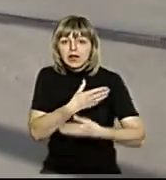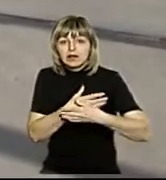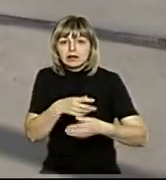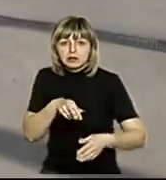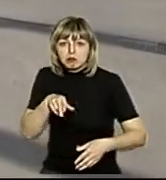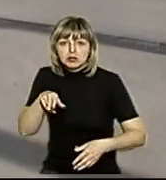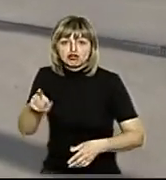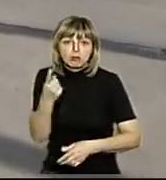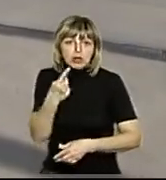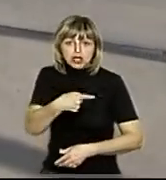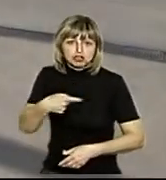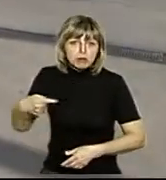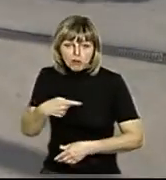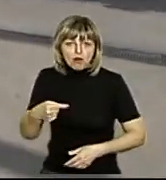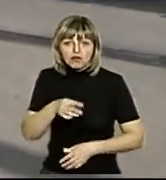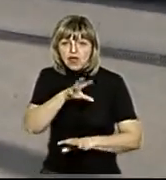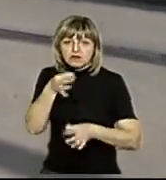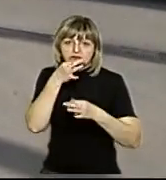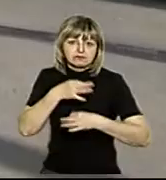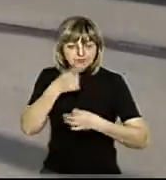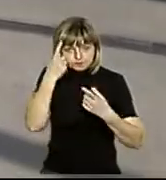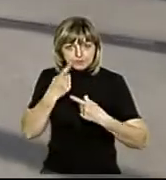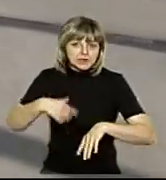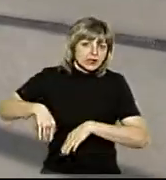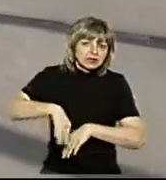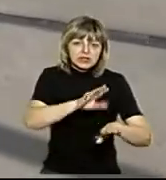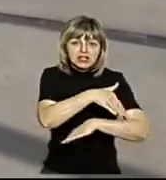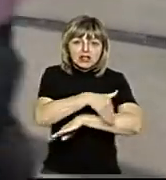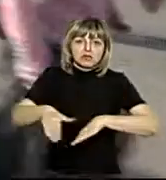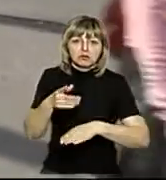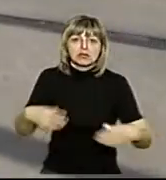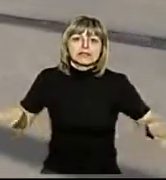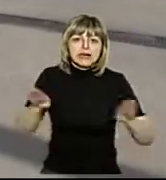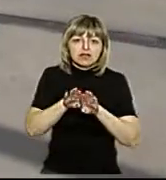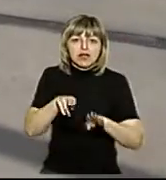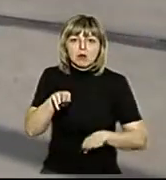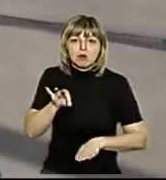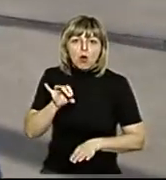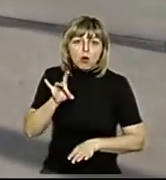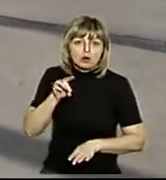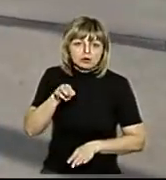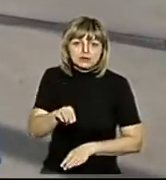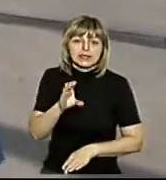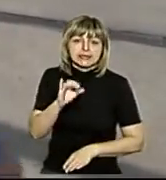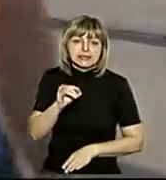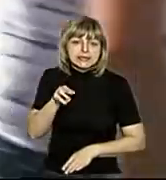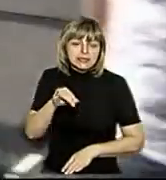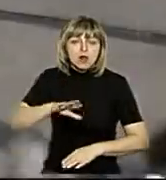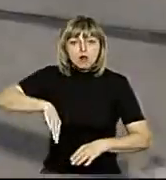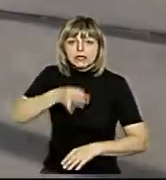на перший поверх і нам сказали, що вже типу, виходьте всі на вулицю, бо закривається взагалі Парсіті. Ми вийшли, пішли трошки далі, нам сказали,